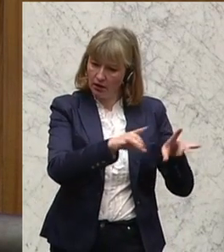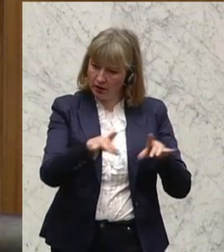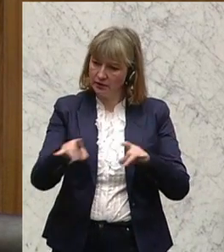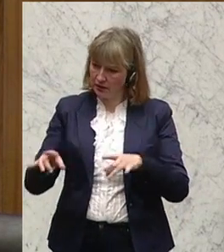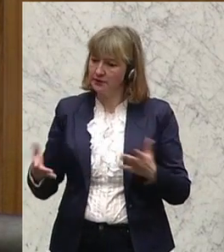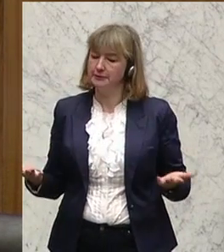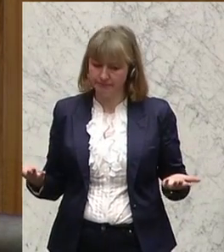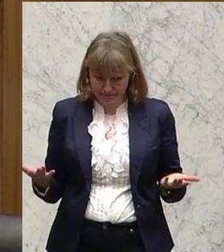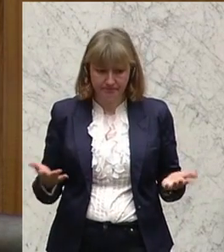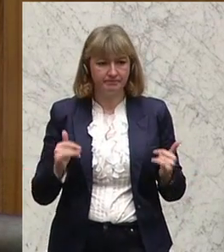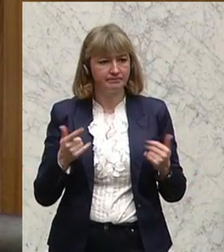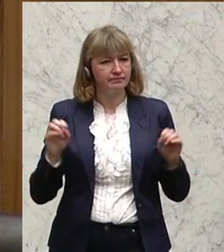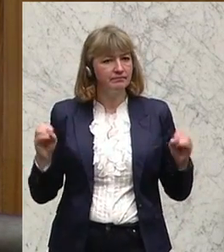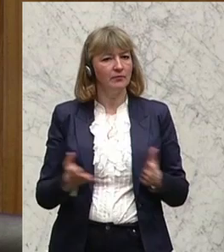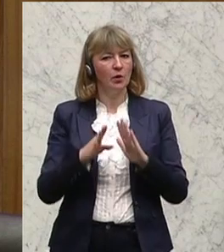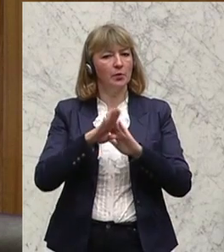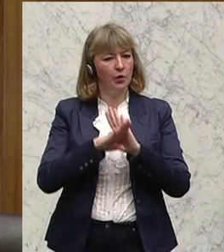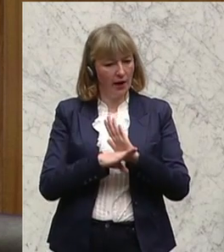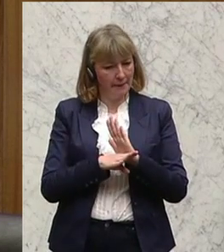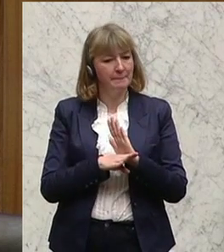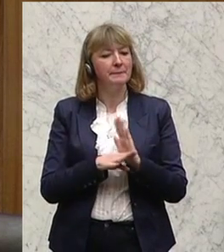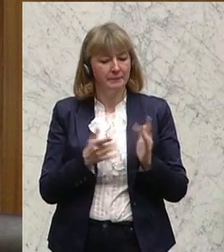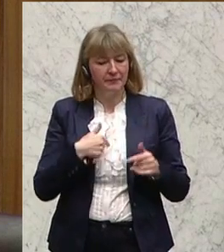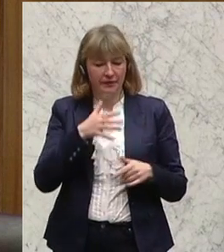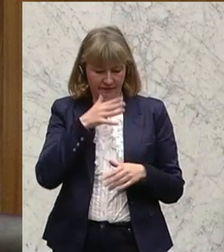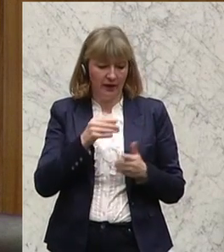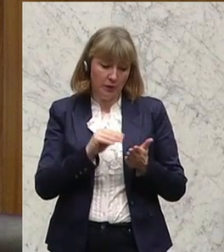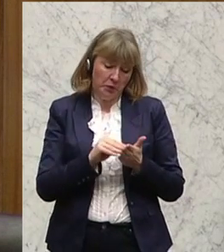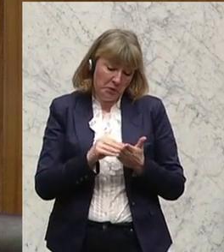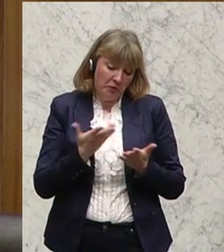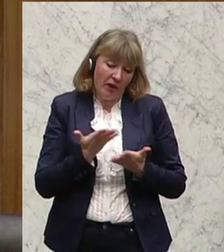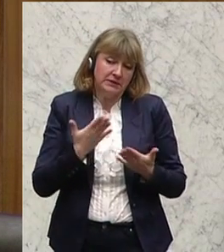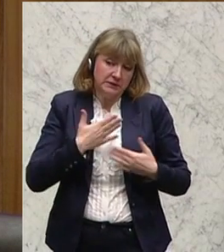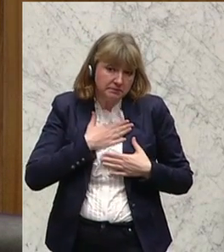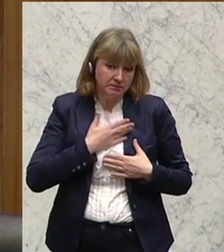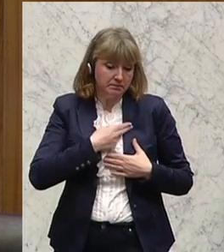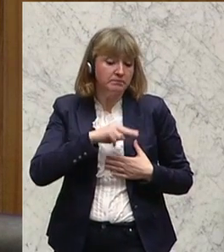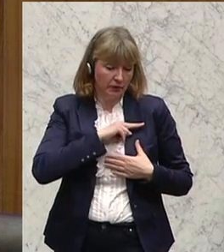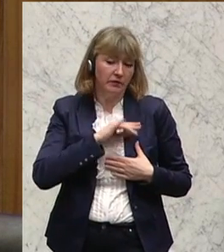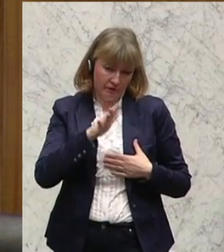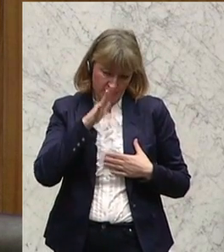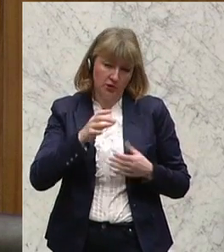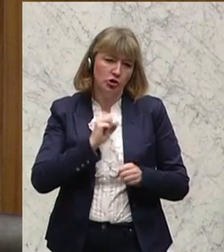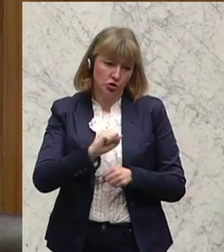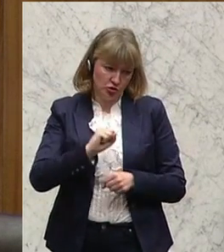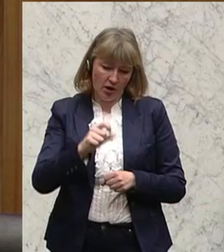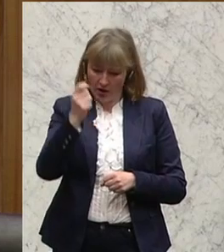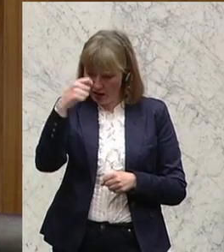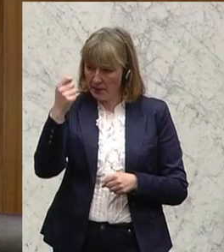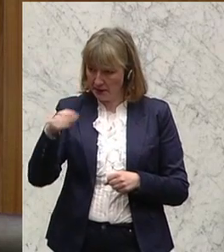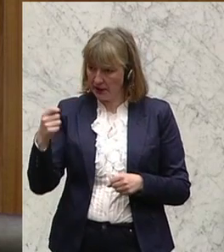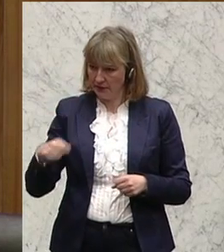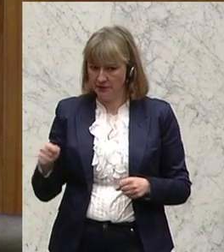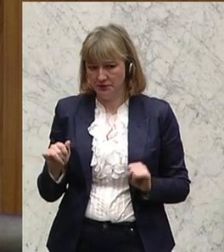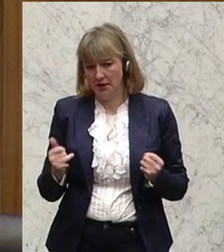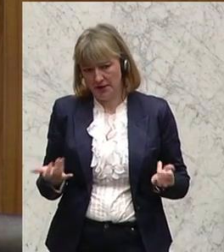erweiterten Regierungsprogramm, im aktuellen Arbeitsprogramm enthalten ist, das werden wir, soweit es meinen Zuständigkeitsbereich betrifft, auch relativ rasch abarbeiten können. So